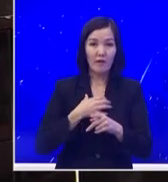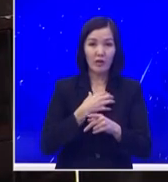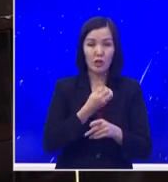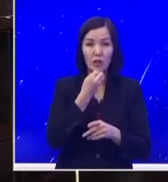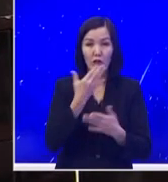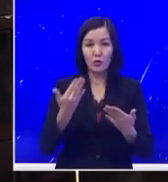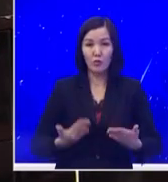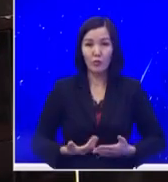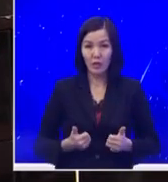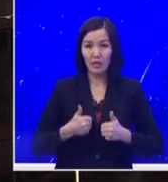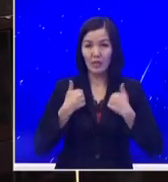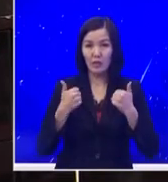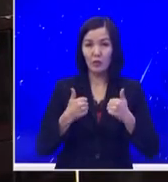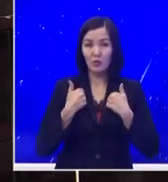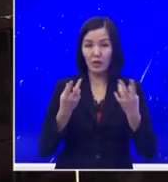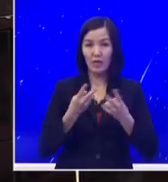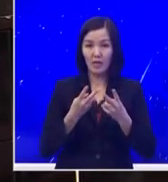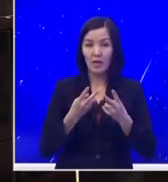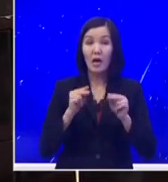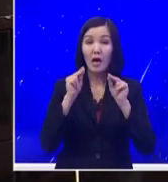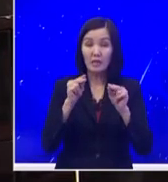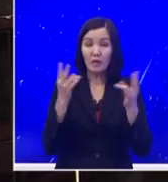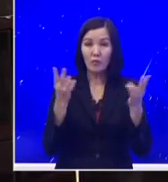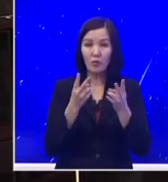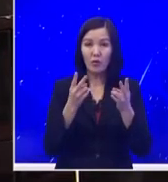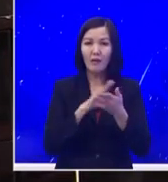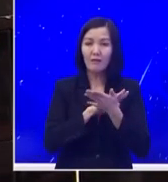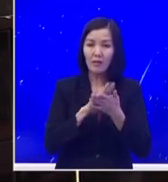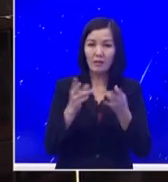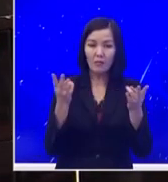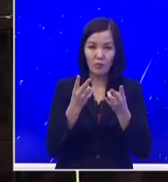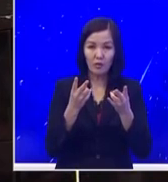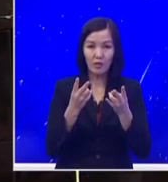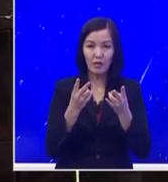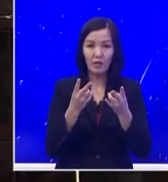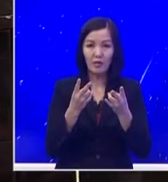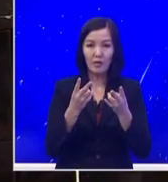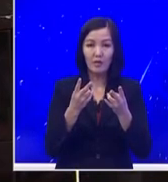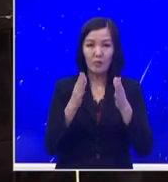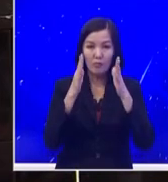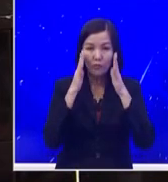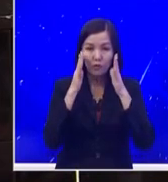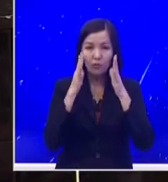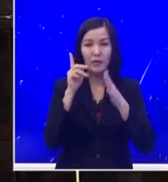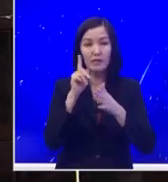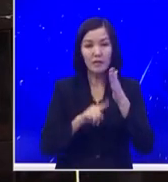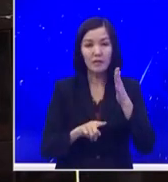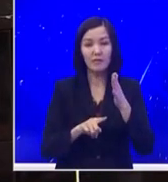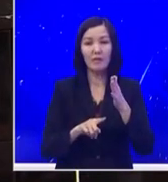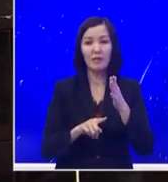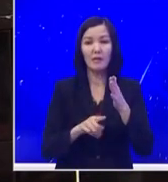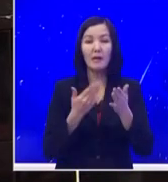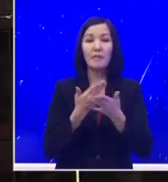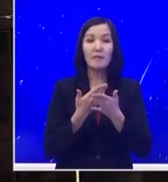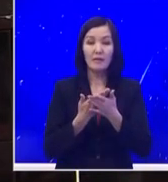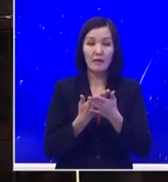өмір сүруі ол адалдықта, тазалықта, мұсылмандықта. Мысалы,